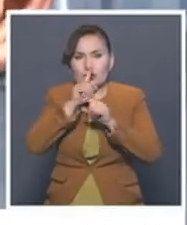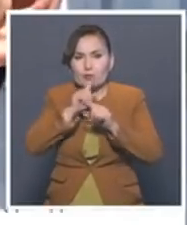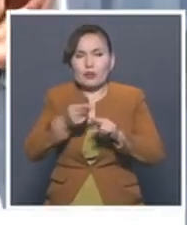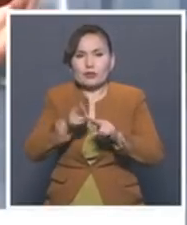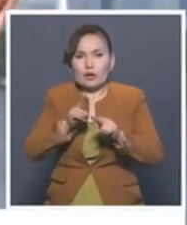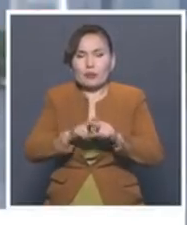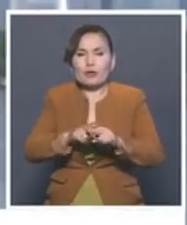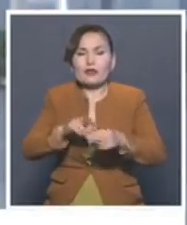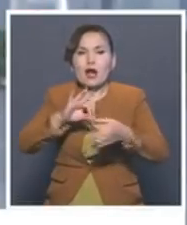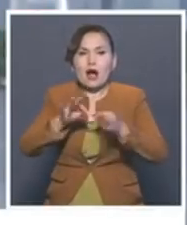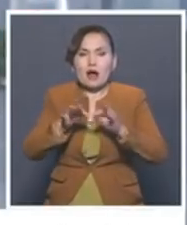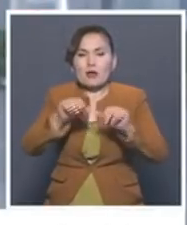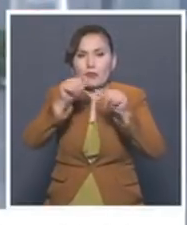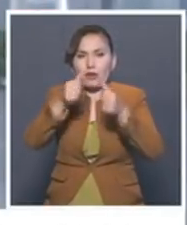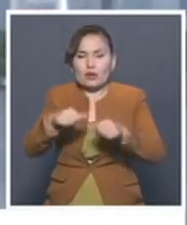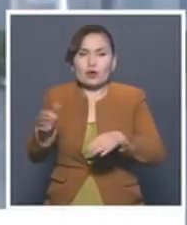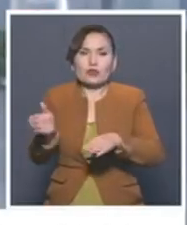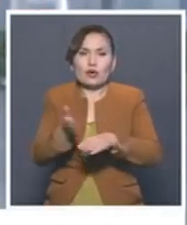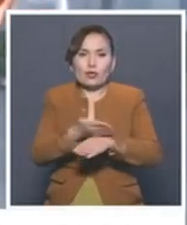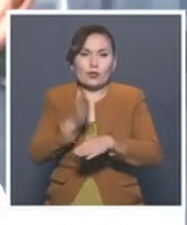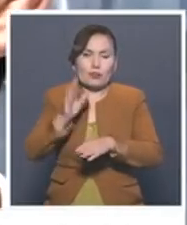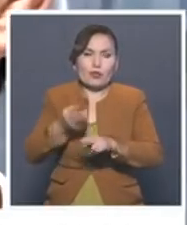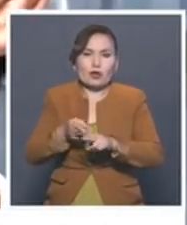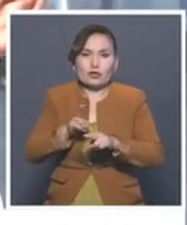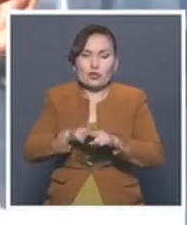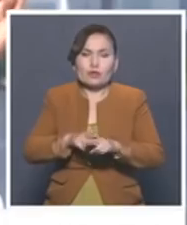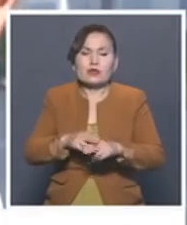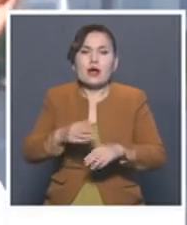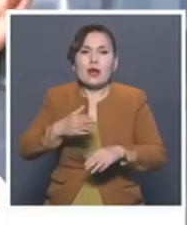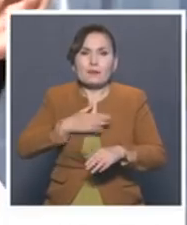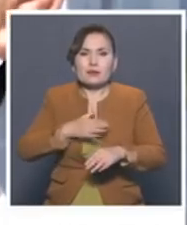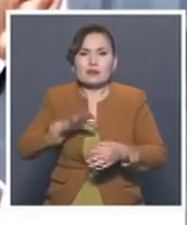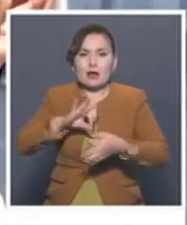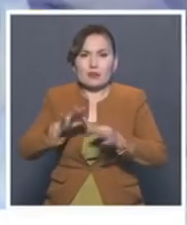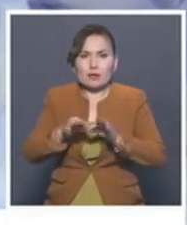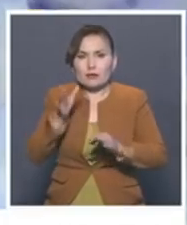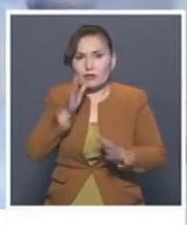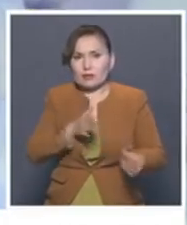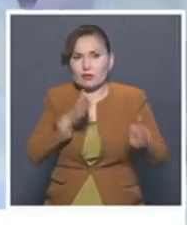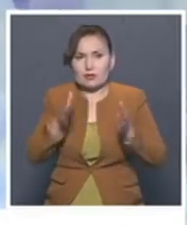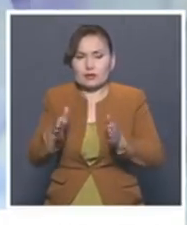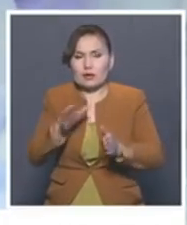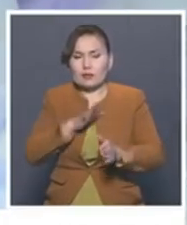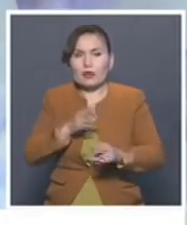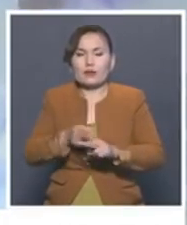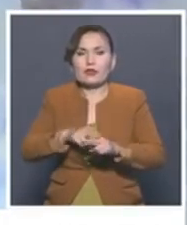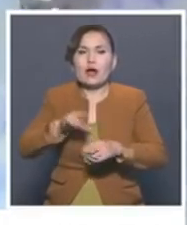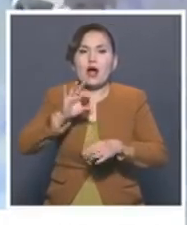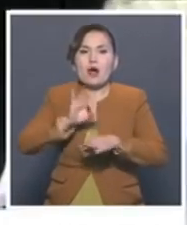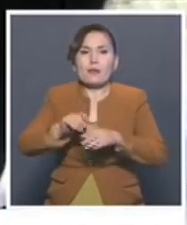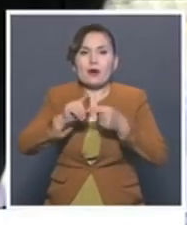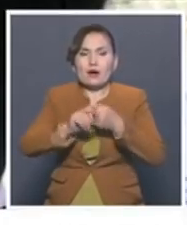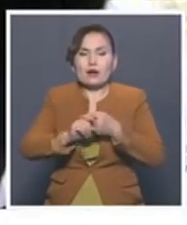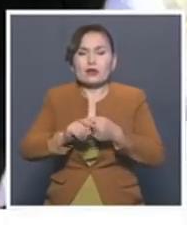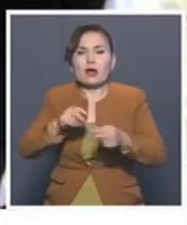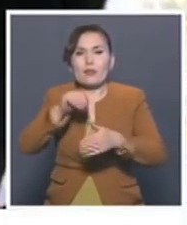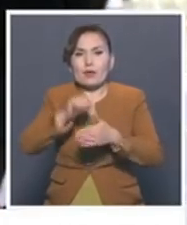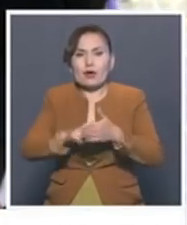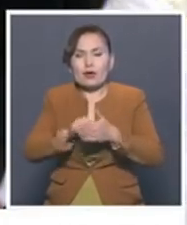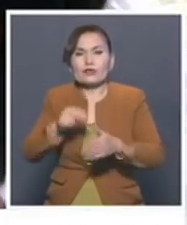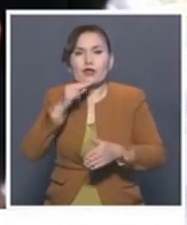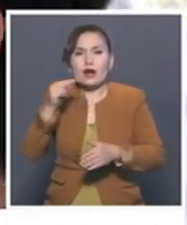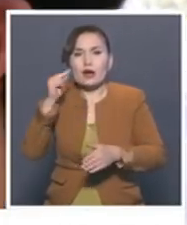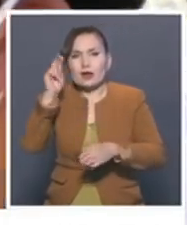қайтарамыз. Оған дейін сақиналар таза әрі қауіпсіз сақталады деп үміттенемін. Коронавирус жұқтыру оқиғалары соңғы күндері